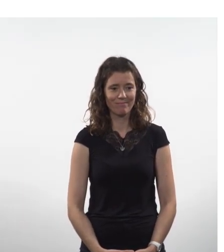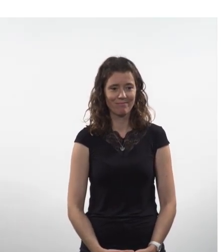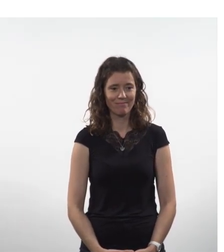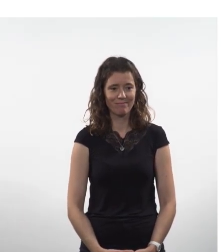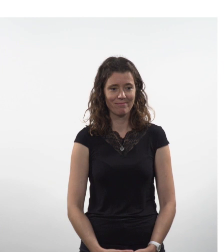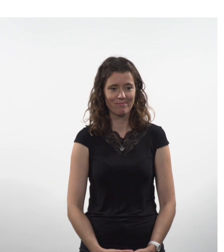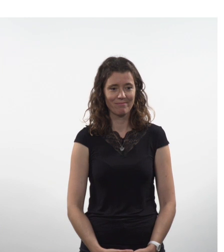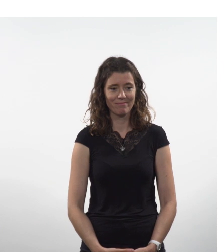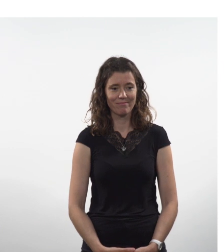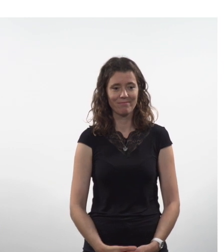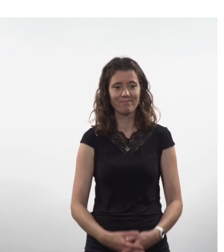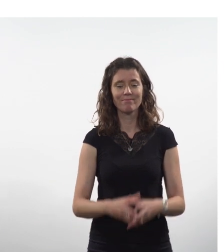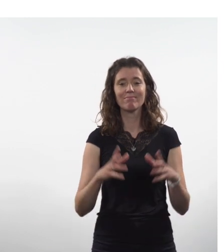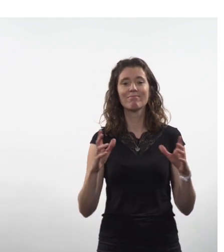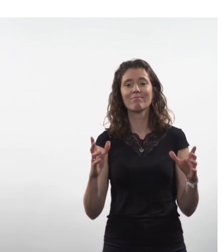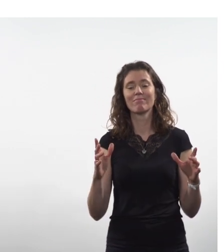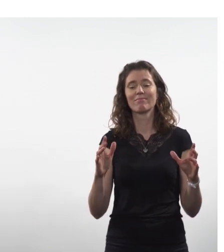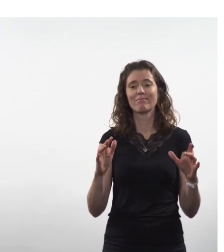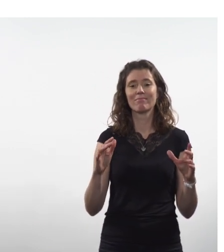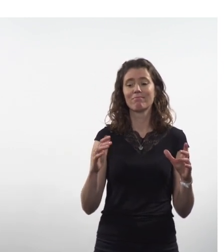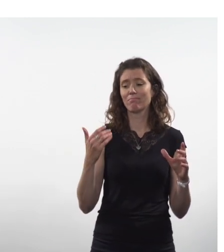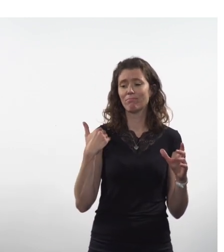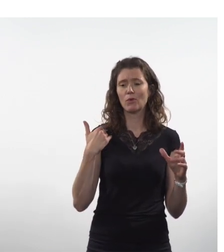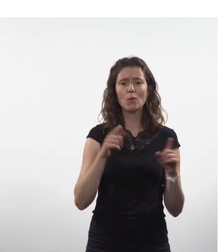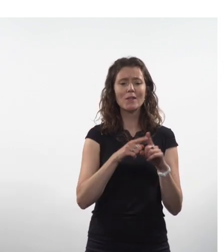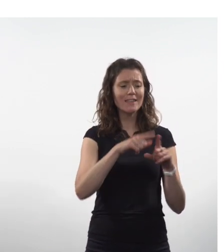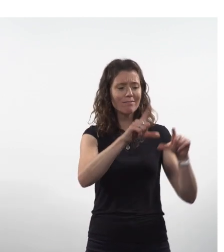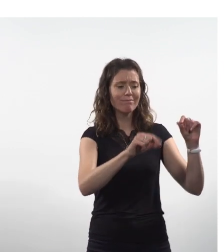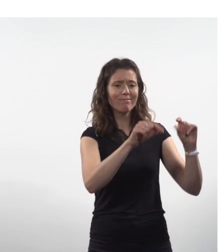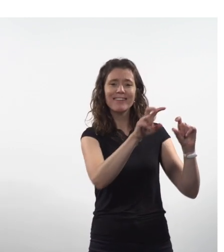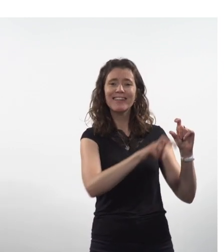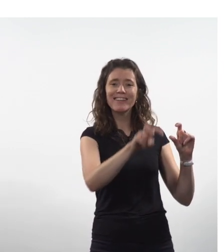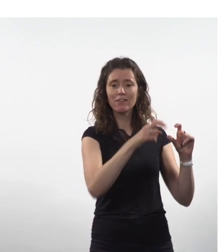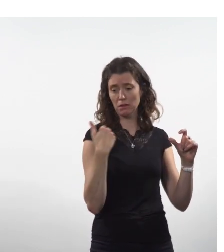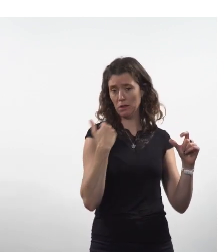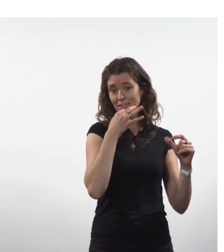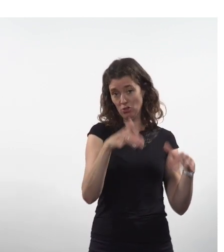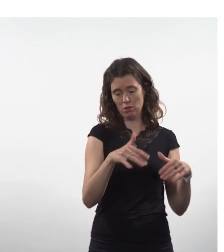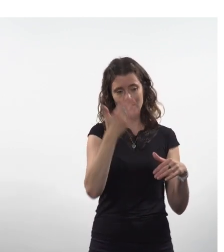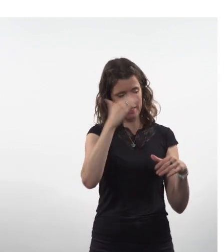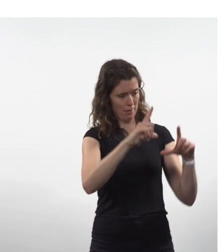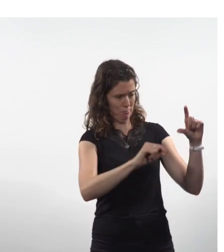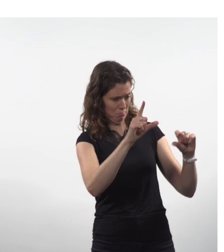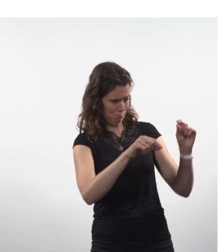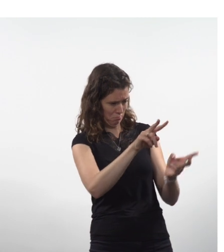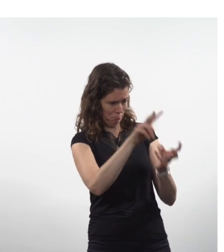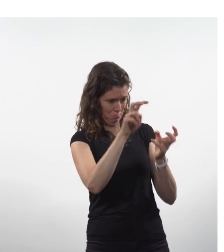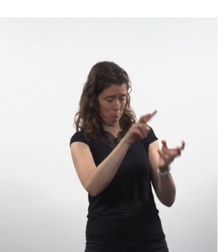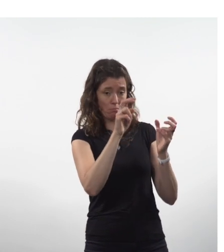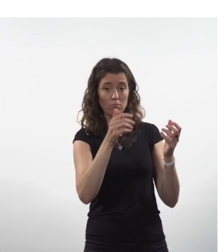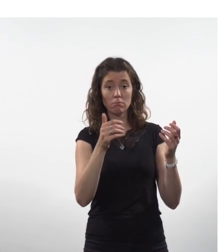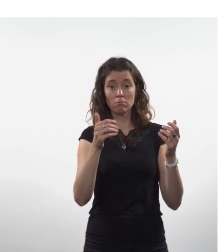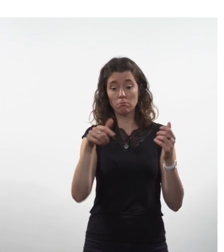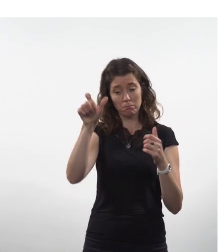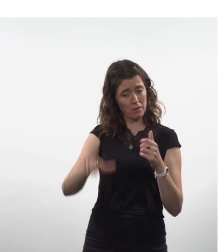Voilà. On a évoqué la question de la lecture labiale aussi tout à l'heure. La lecture labiale, il faut savoir que quelqu'un qui a